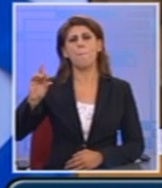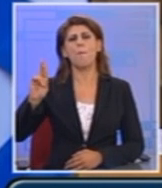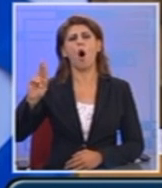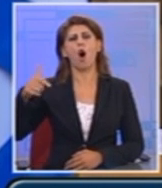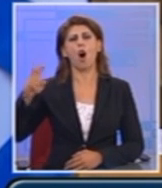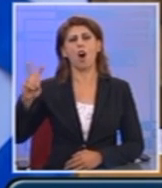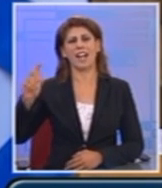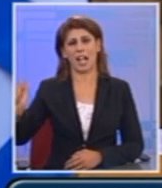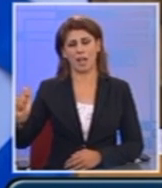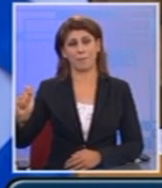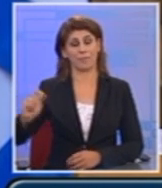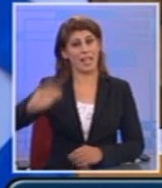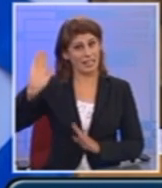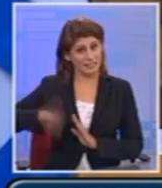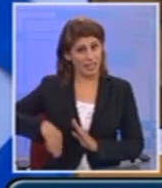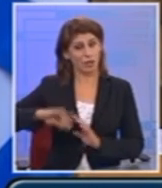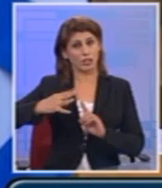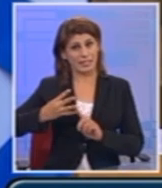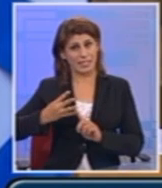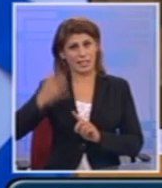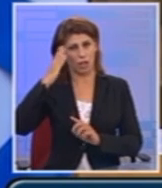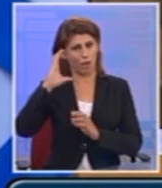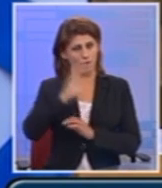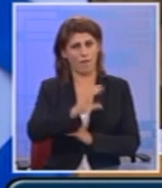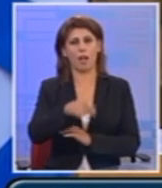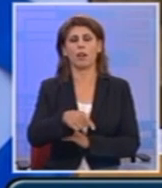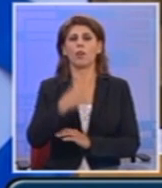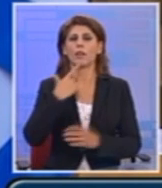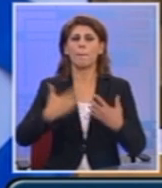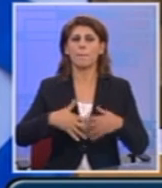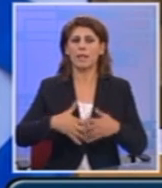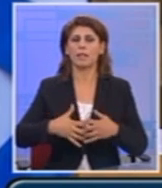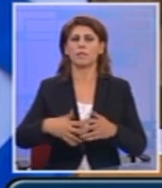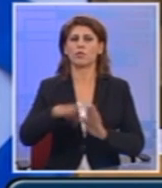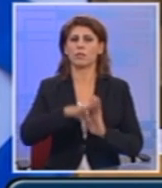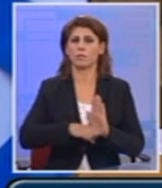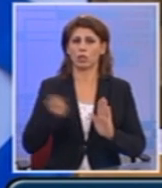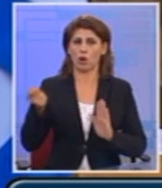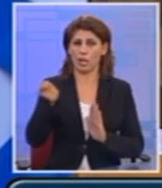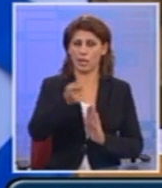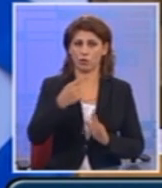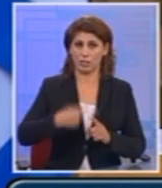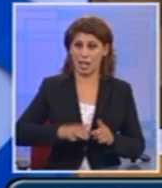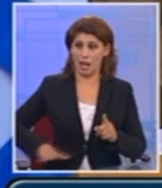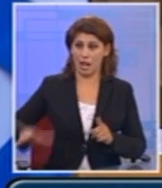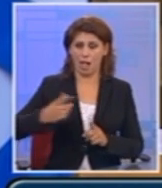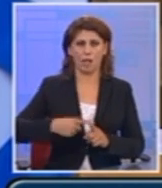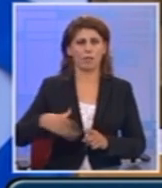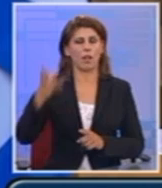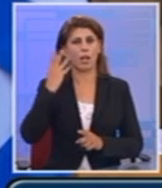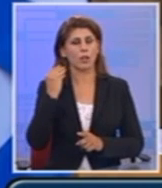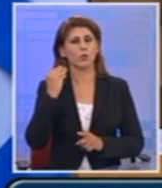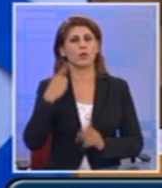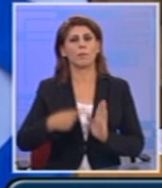ε στο τέταρτο κεφάλαιο μηχανισμοί του συστήματος χρέους στην ελλάδα είχαμε ακούσαμε